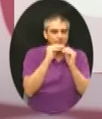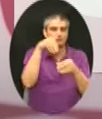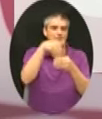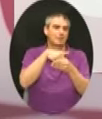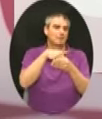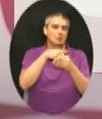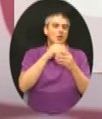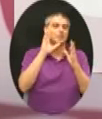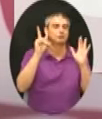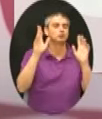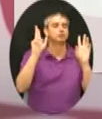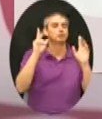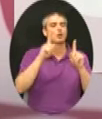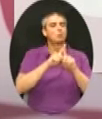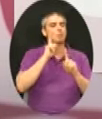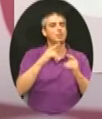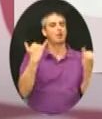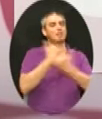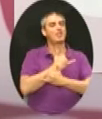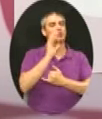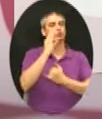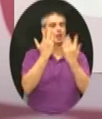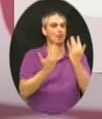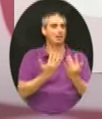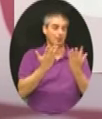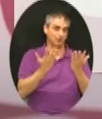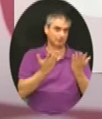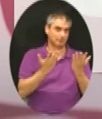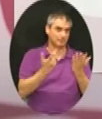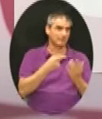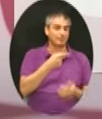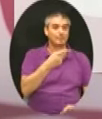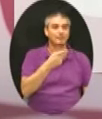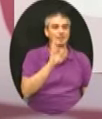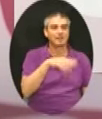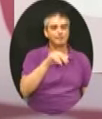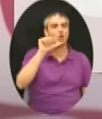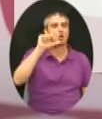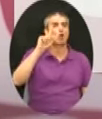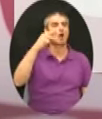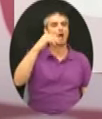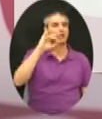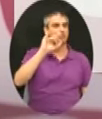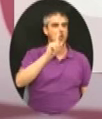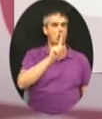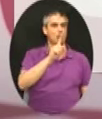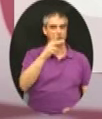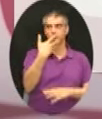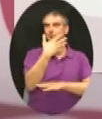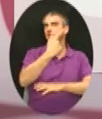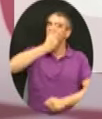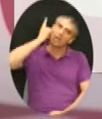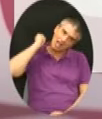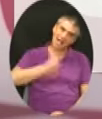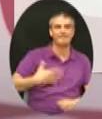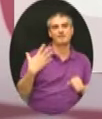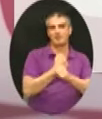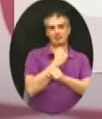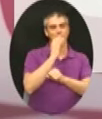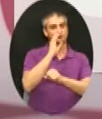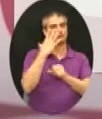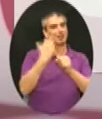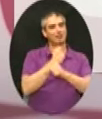במסגרת טעות הדגימה. מעבר לזה, אוהיו, שאנחנו כל הזמן מדברים עליה כמדינה שחייבים שם לנצח,